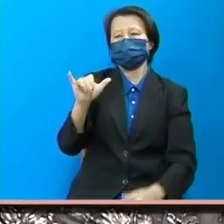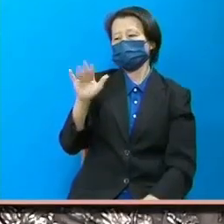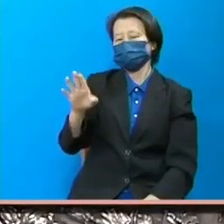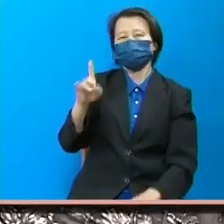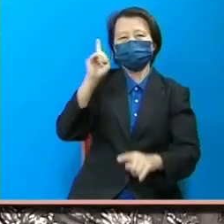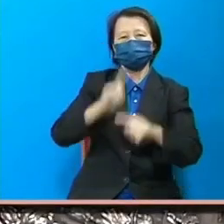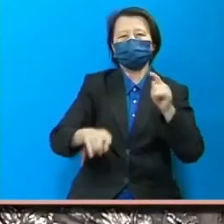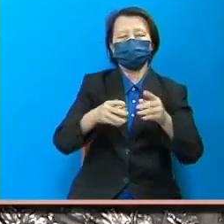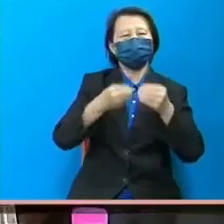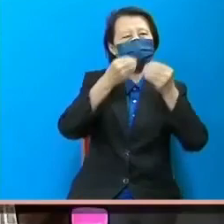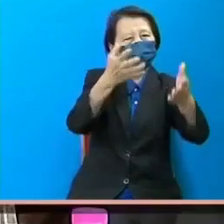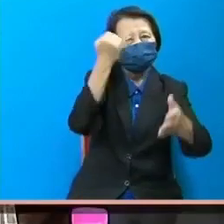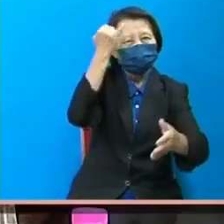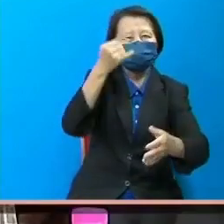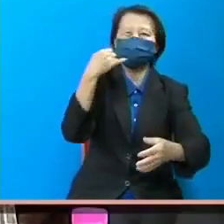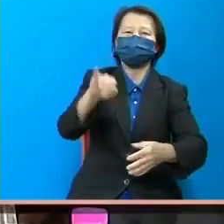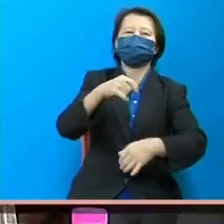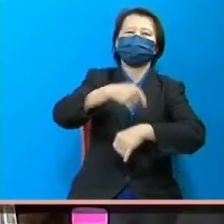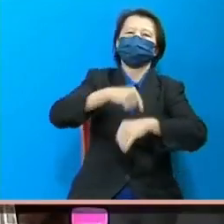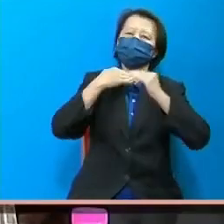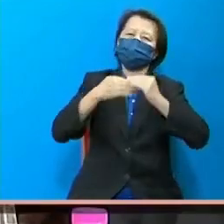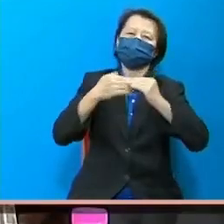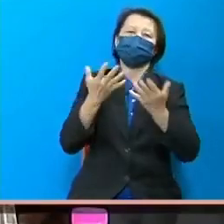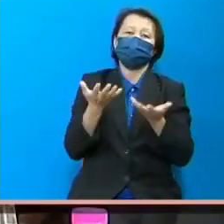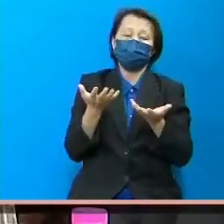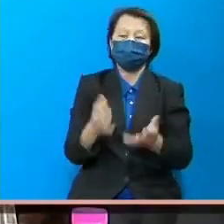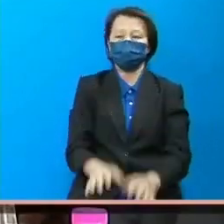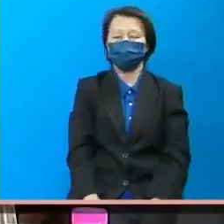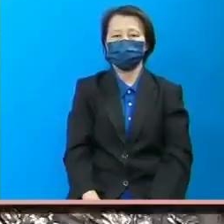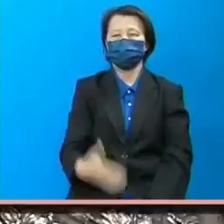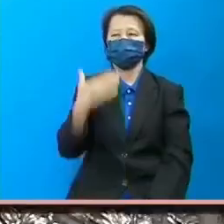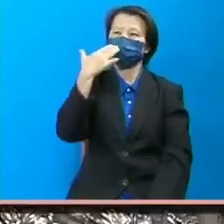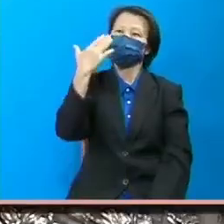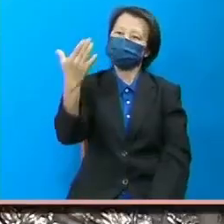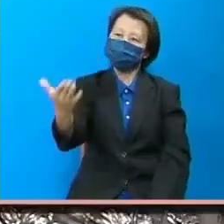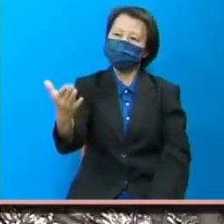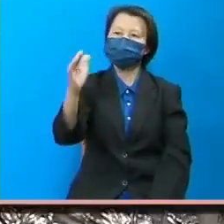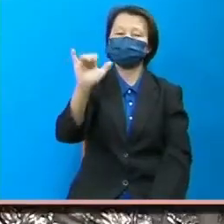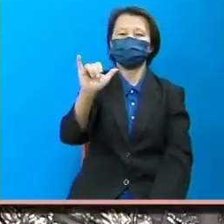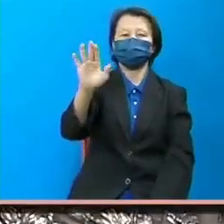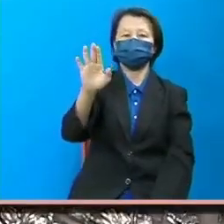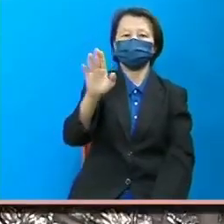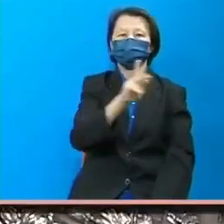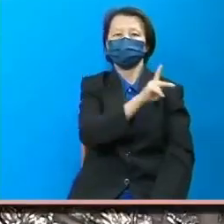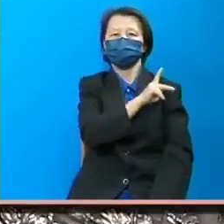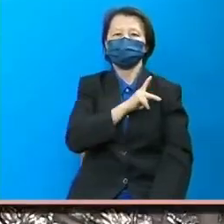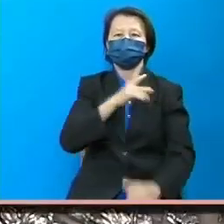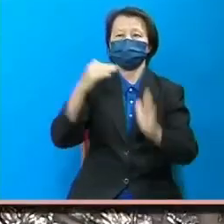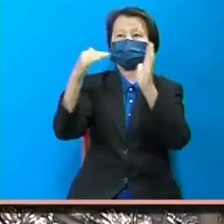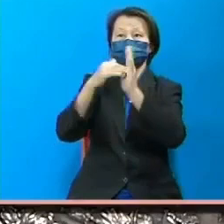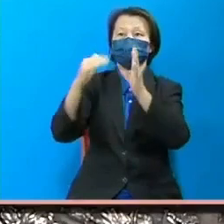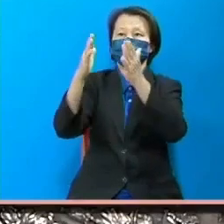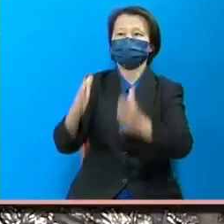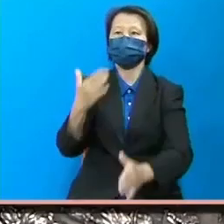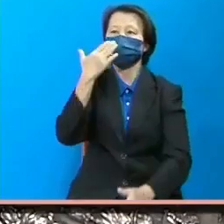dapat menyampaikan pandangan mereka. Terima kasih Yang Muhammad Ketua Mangkang.